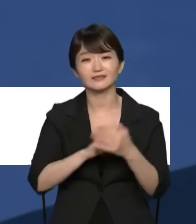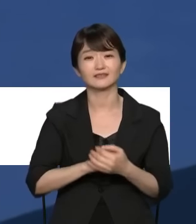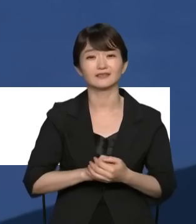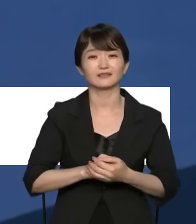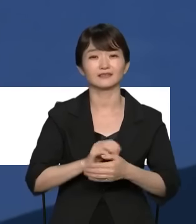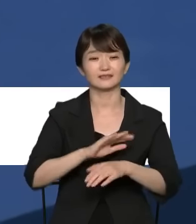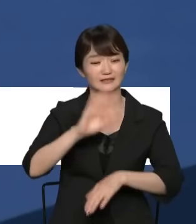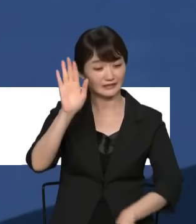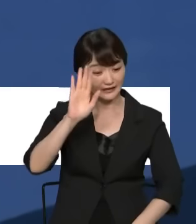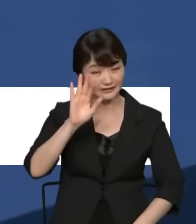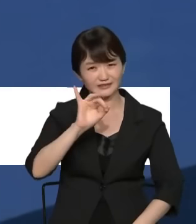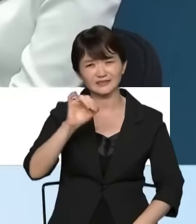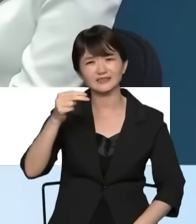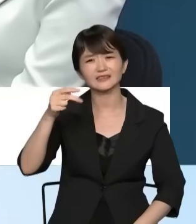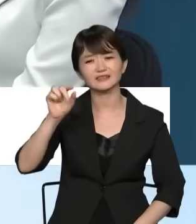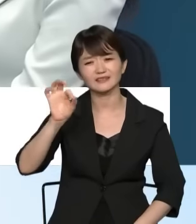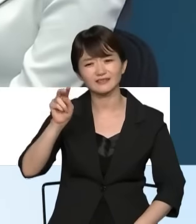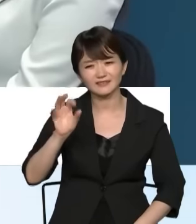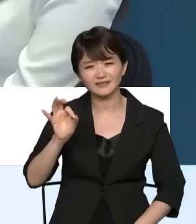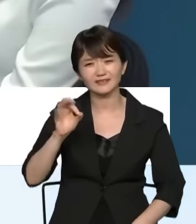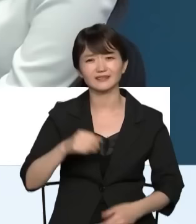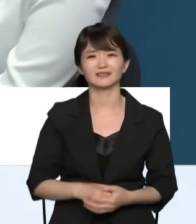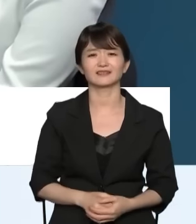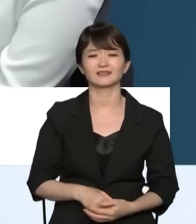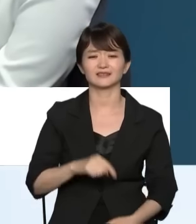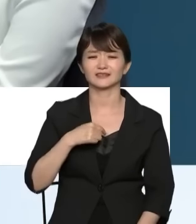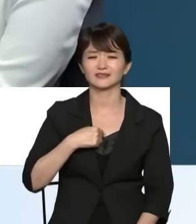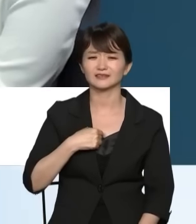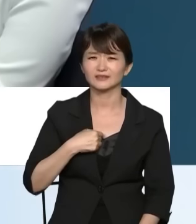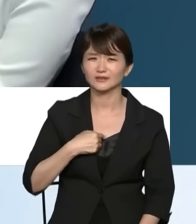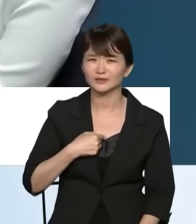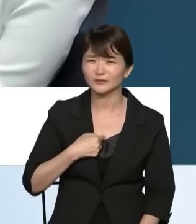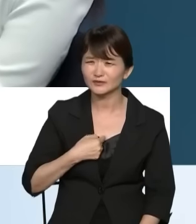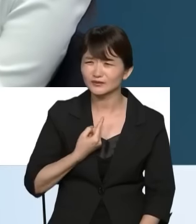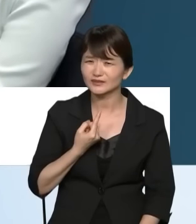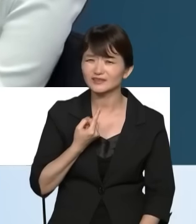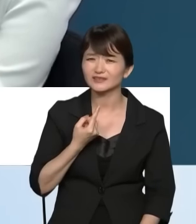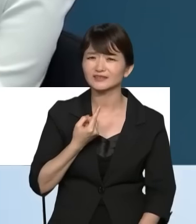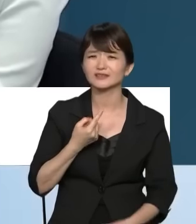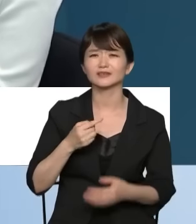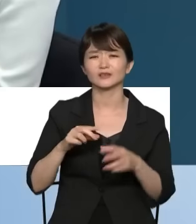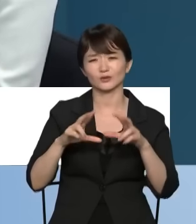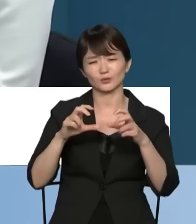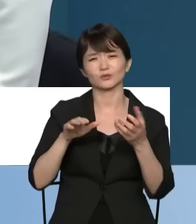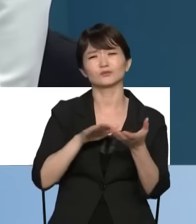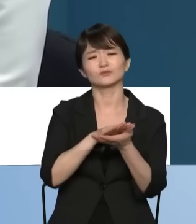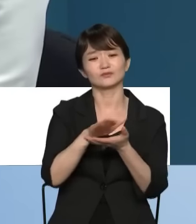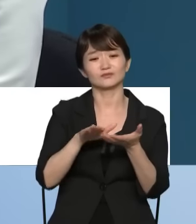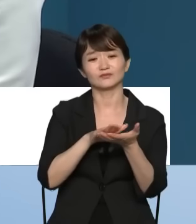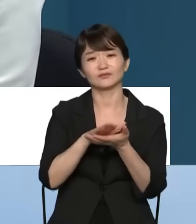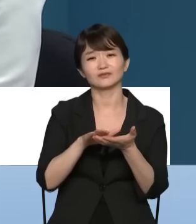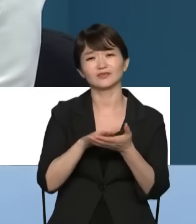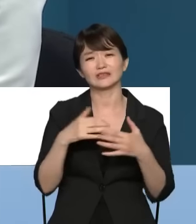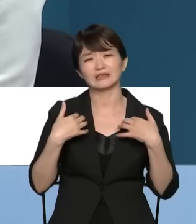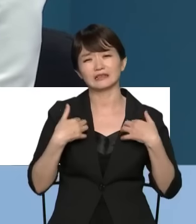안녕이 드앙 혼자 하는 공놀이는